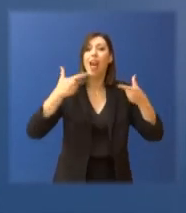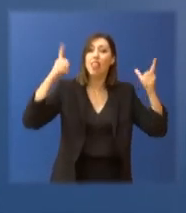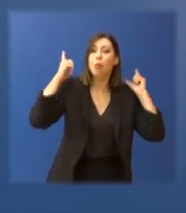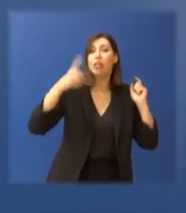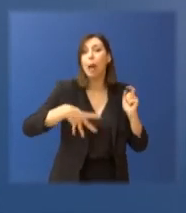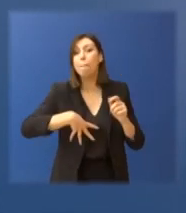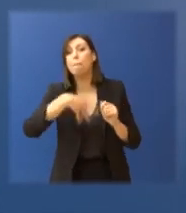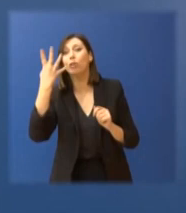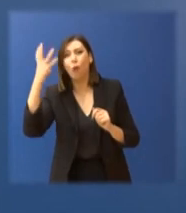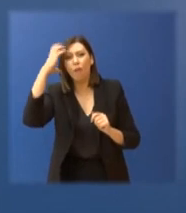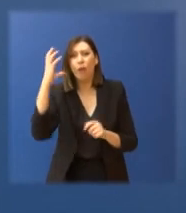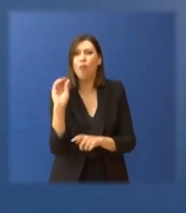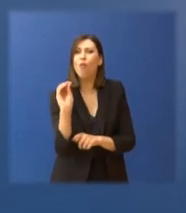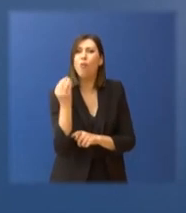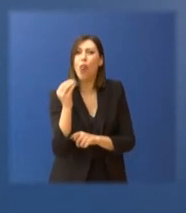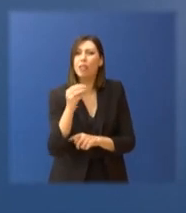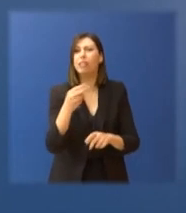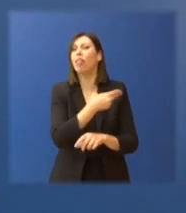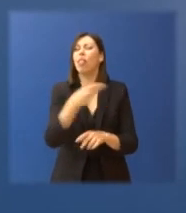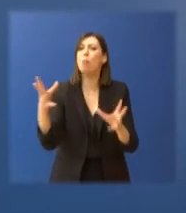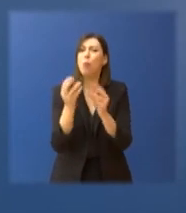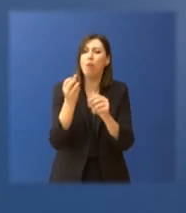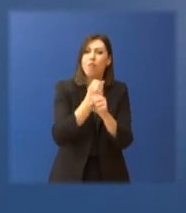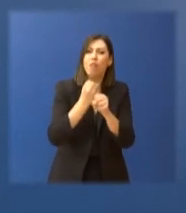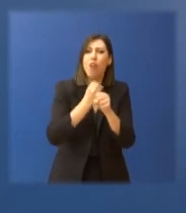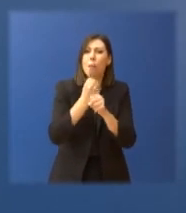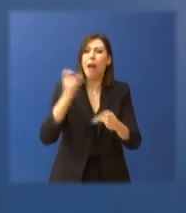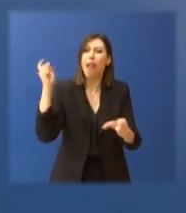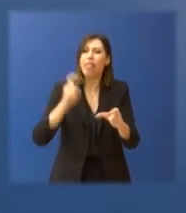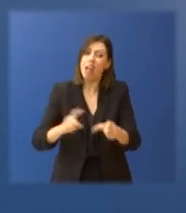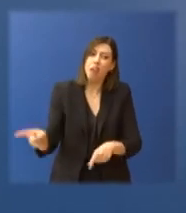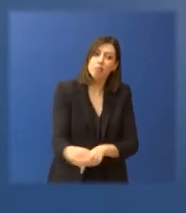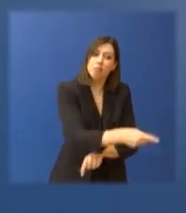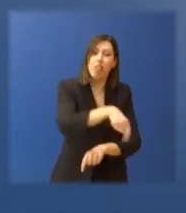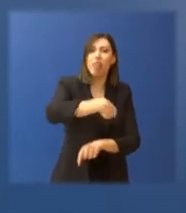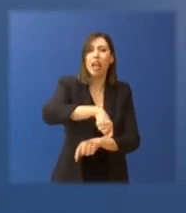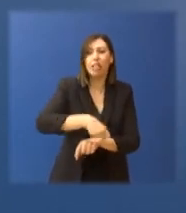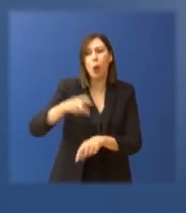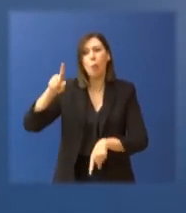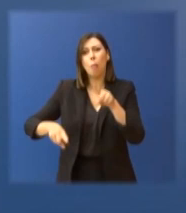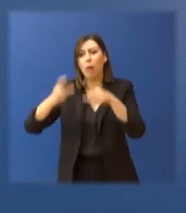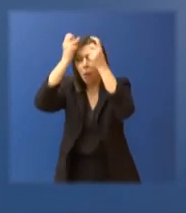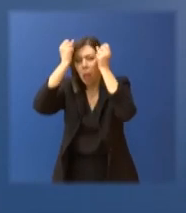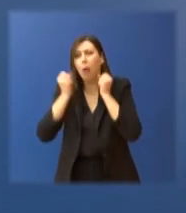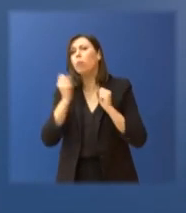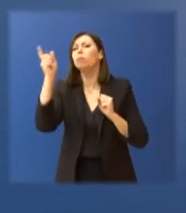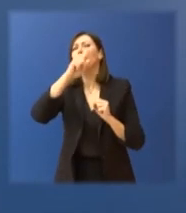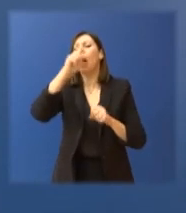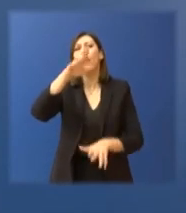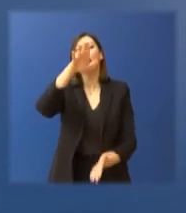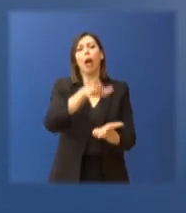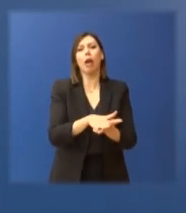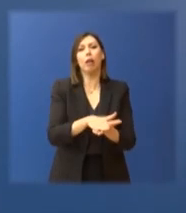2012-2015 με κουκουλοφόρους μάρτυρες και κατασκευασμένες κατηγορίες. Γι' αυτό με προτεργάτη τον κύριο Παπά, το στενότερο και παλιότερο συνεργάτη